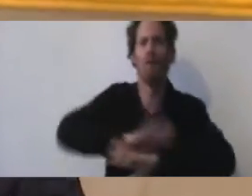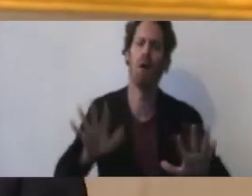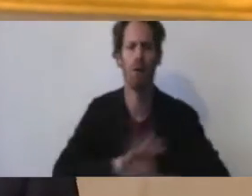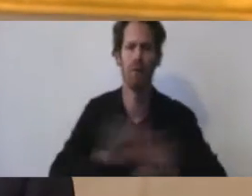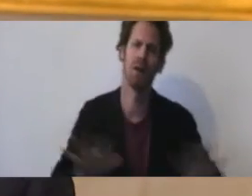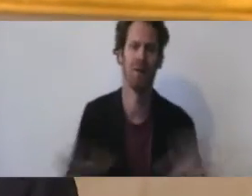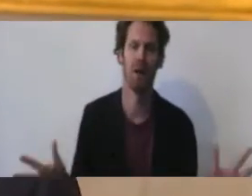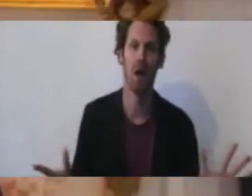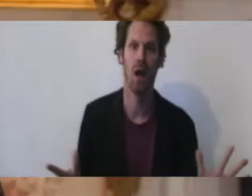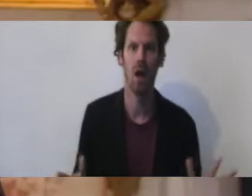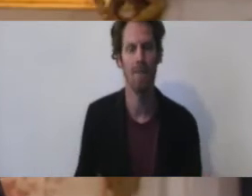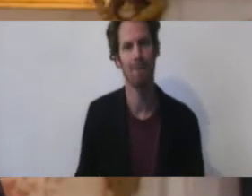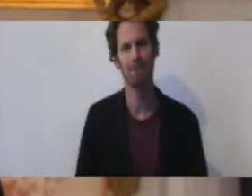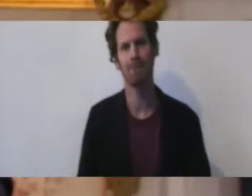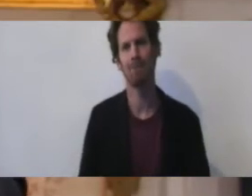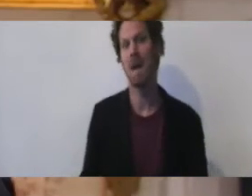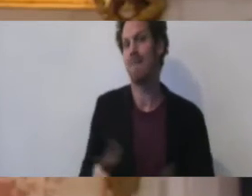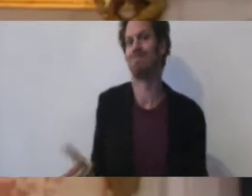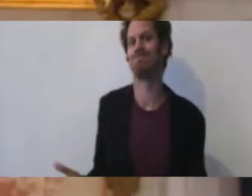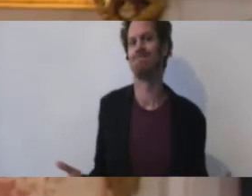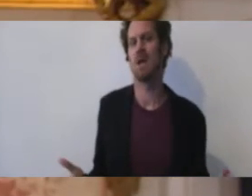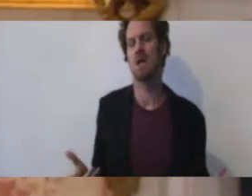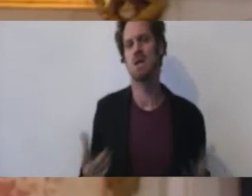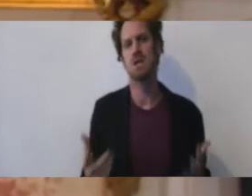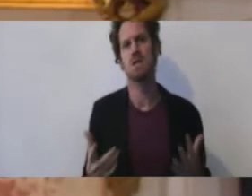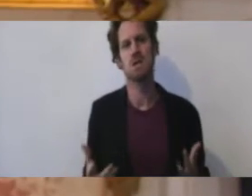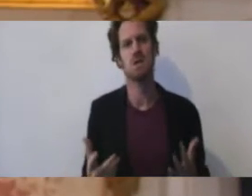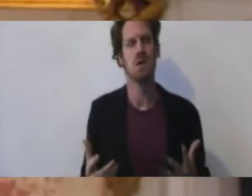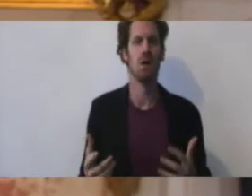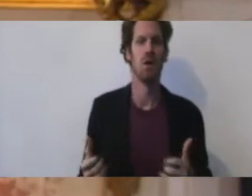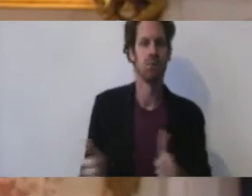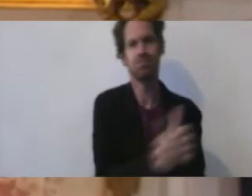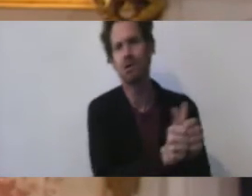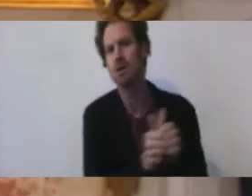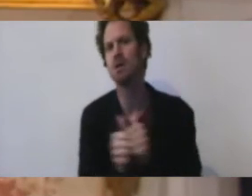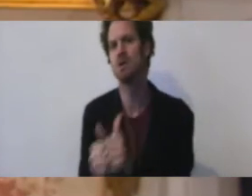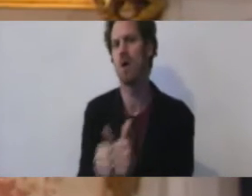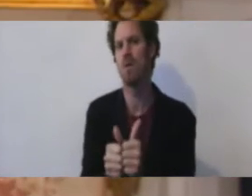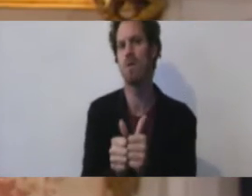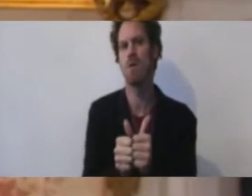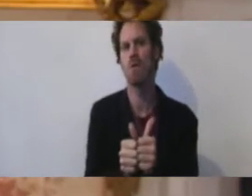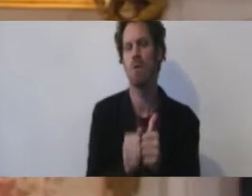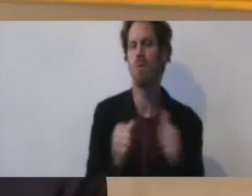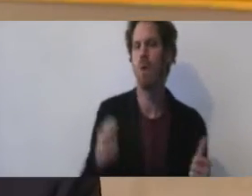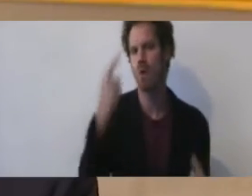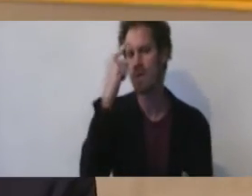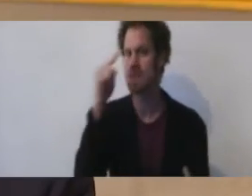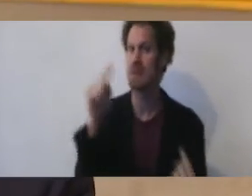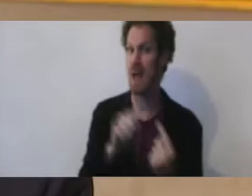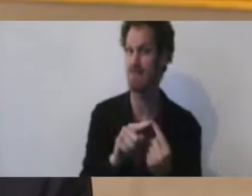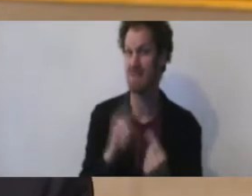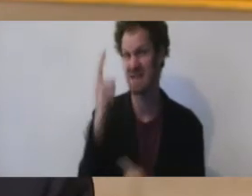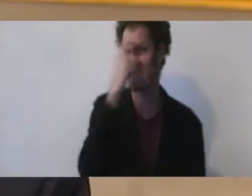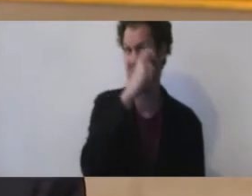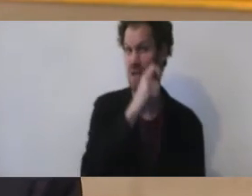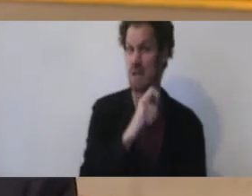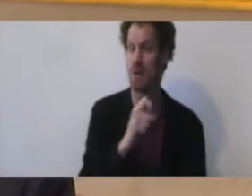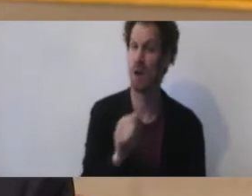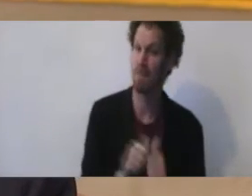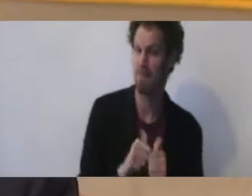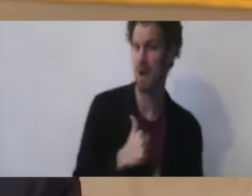devons aussi être capable de nous réunir sur des sujets de société les plus difficiles j'allais dire les plus